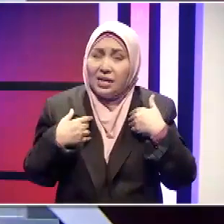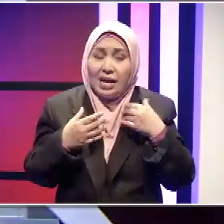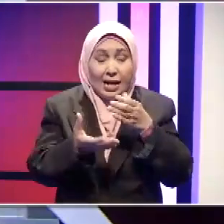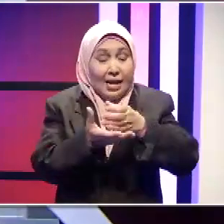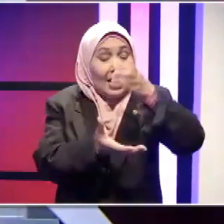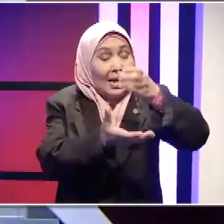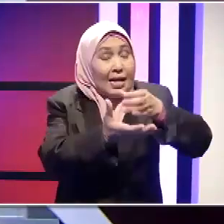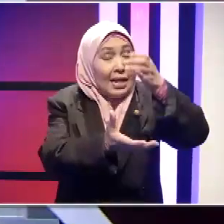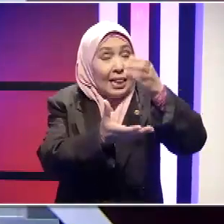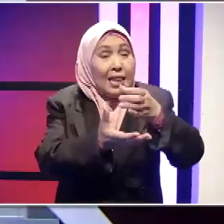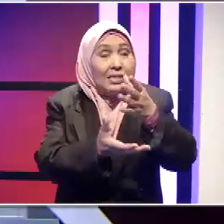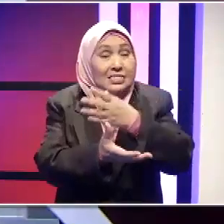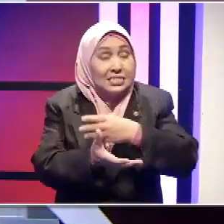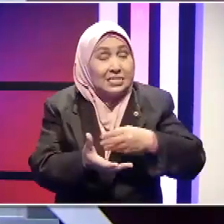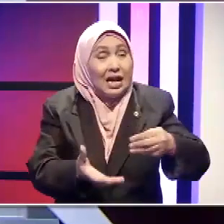dan